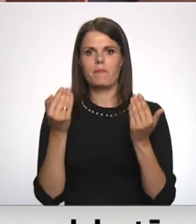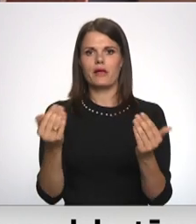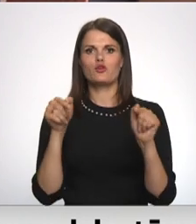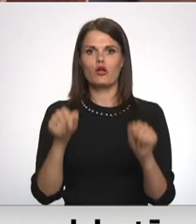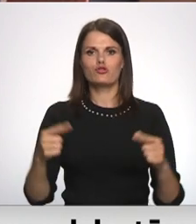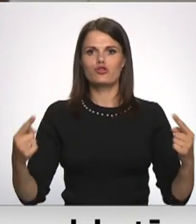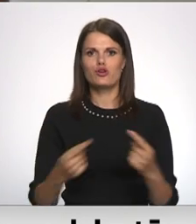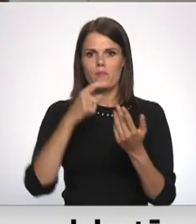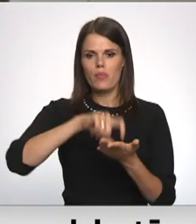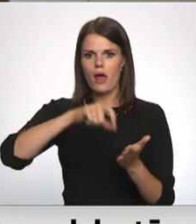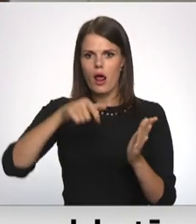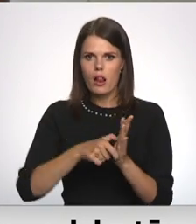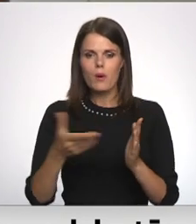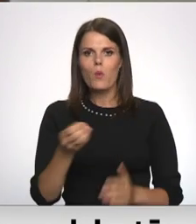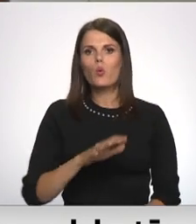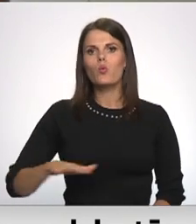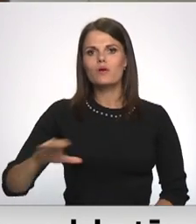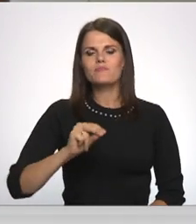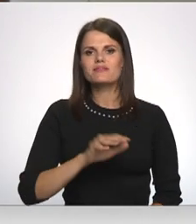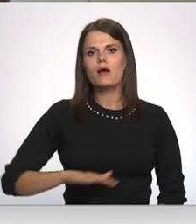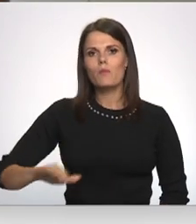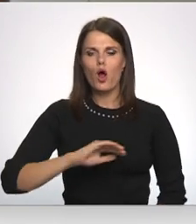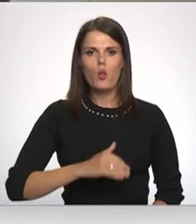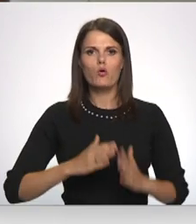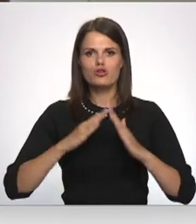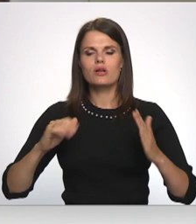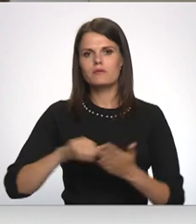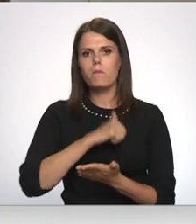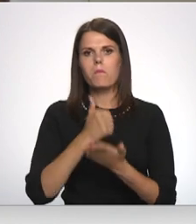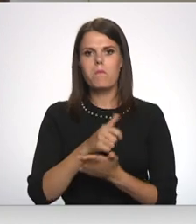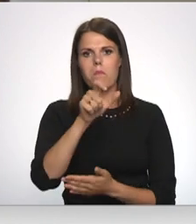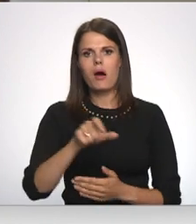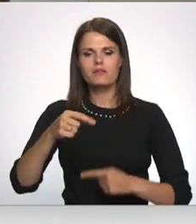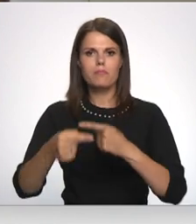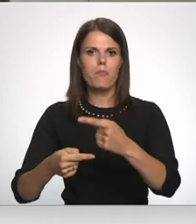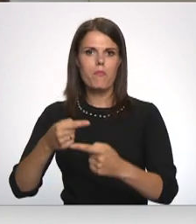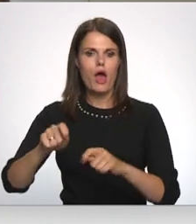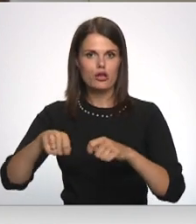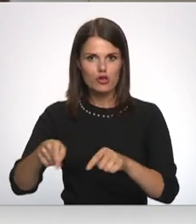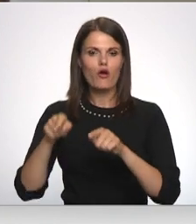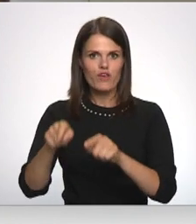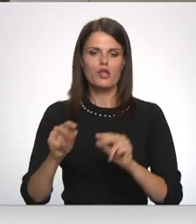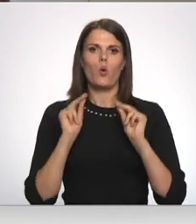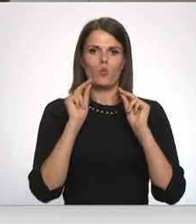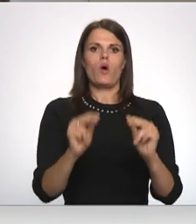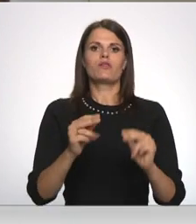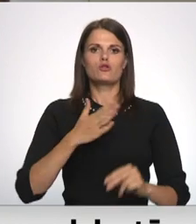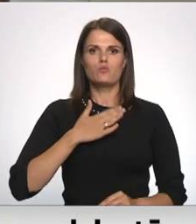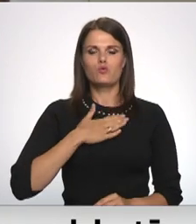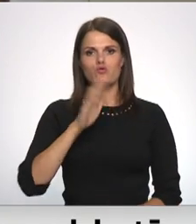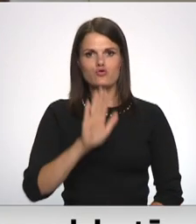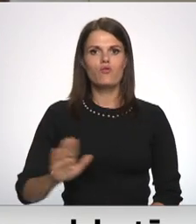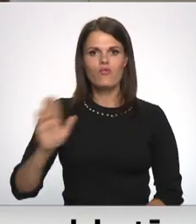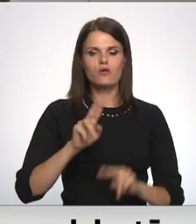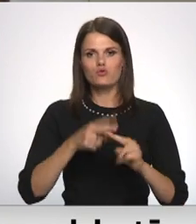telpām. Kurzemes un Zemgales muižniecības pārstāvju pēcteči notic mūsu valstī, un uzskata,